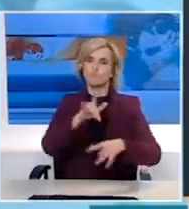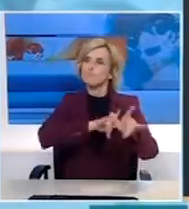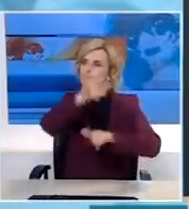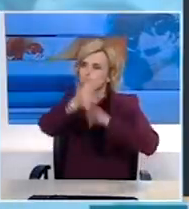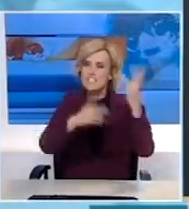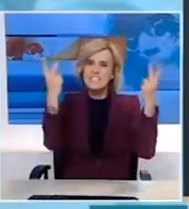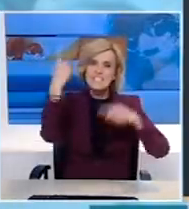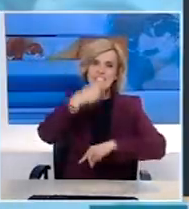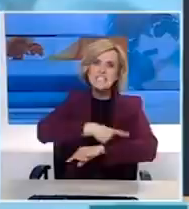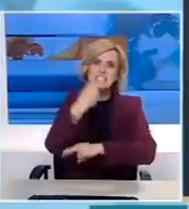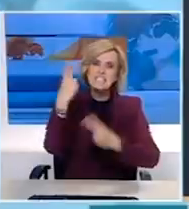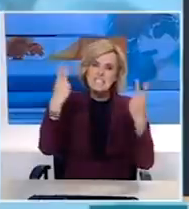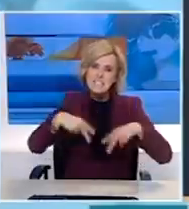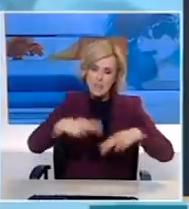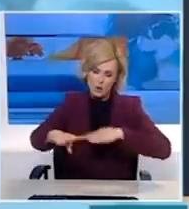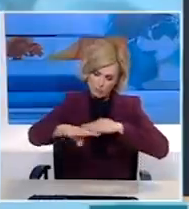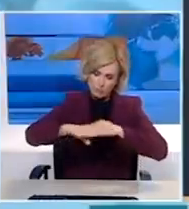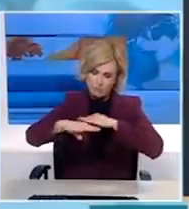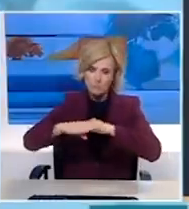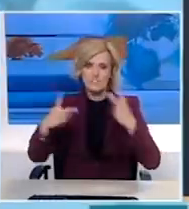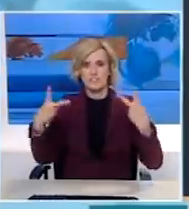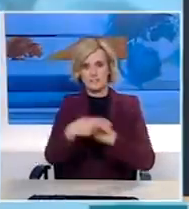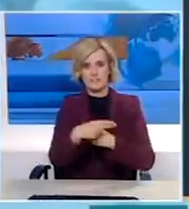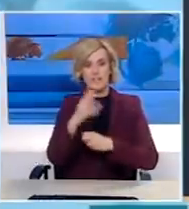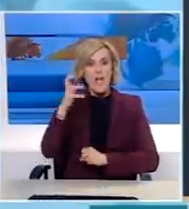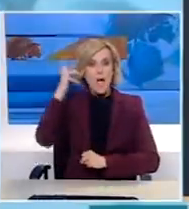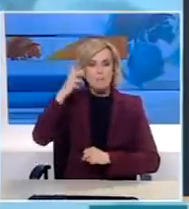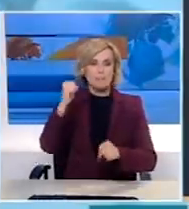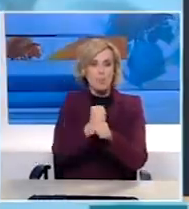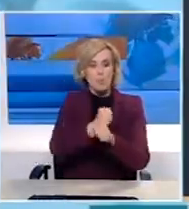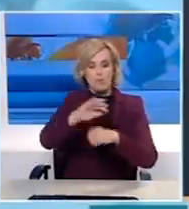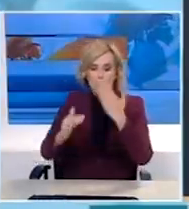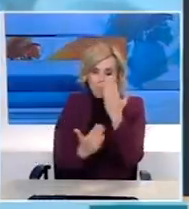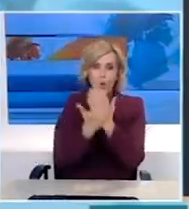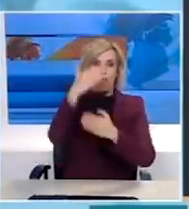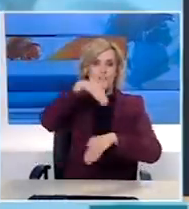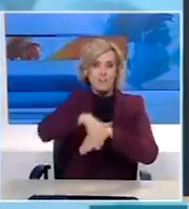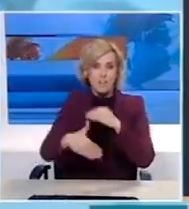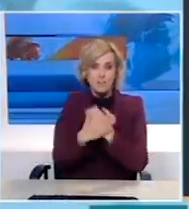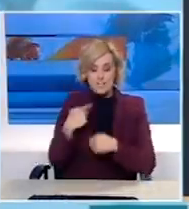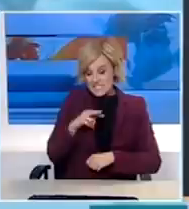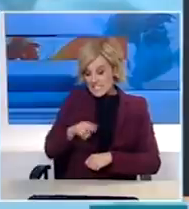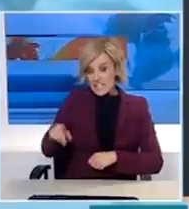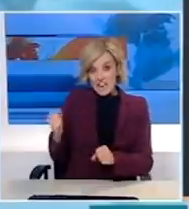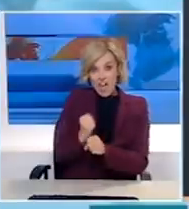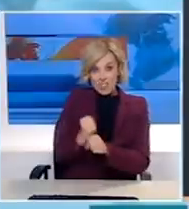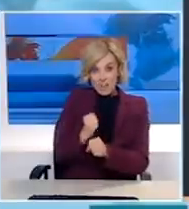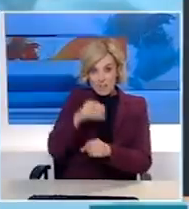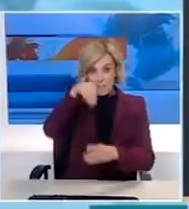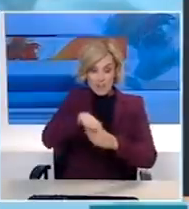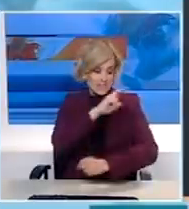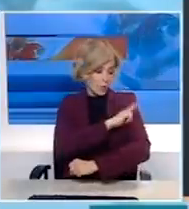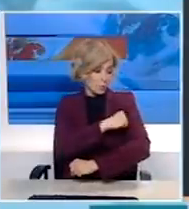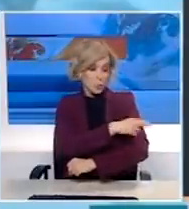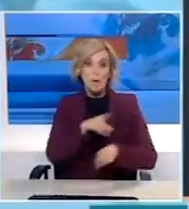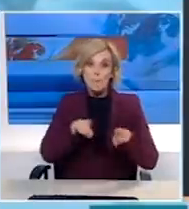πολλή δυσκολία συνεχίζουμε στην πατρίδα μας, επιστήμονες που έχουν ξεπεράσει τους εαυτούς τους, οι συνάδελφοί μου στον Εθνικό Οργανισμό Δημόσιας Υγείας, σε